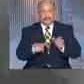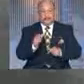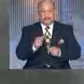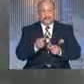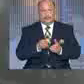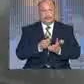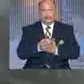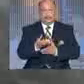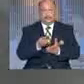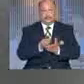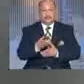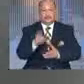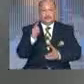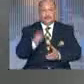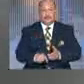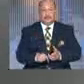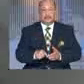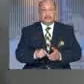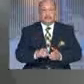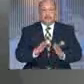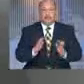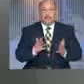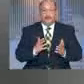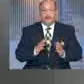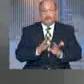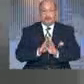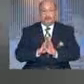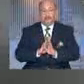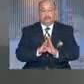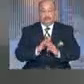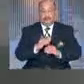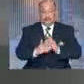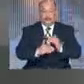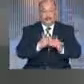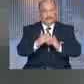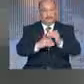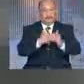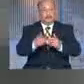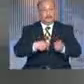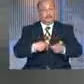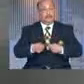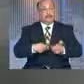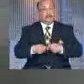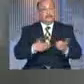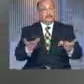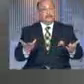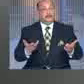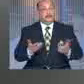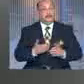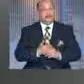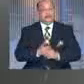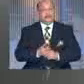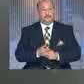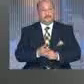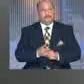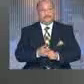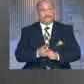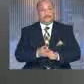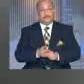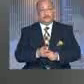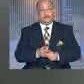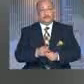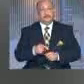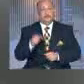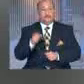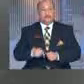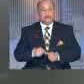هذه المشاريع في غضون أيام انتظمت لفائدة هؤلاء الباعثين الجدد دورة تكوينية تهدف إلى